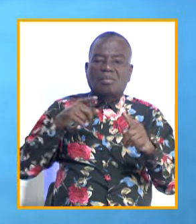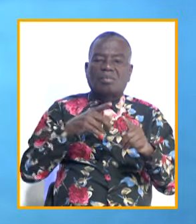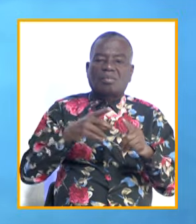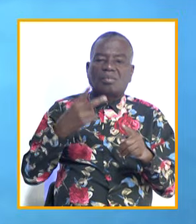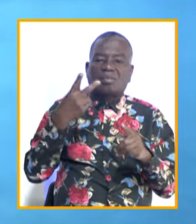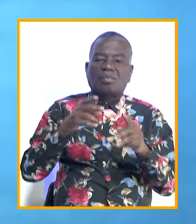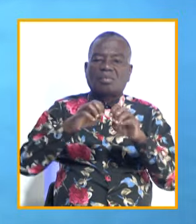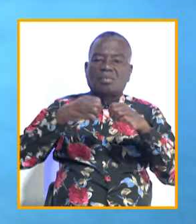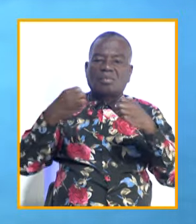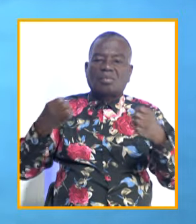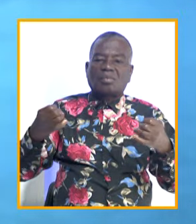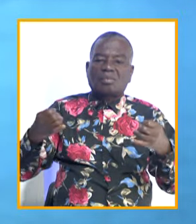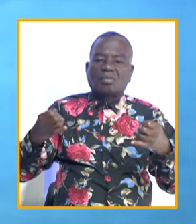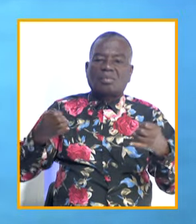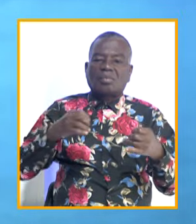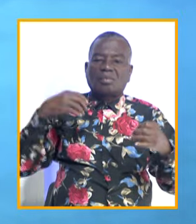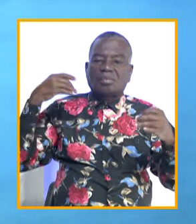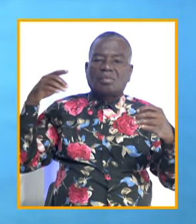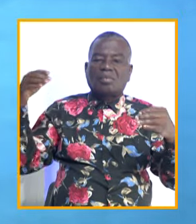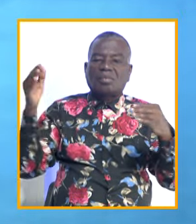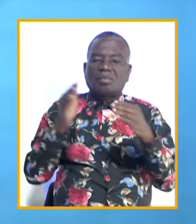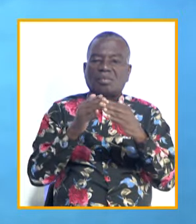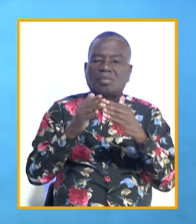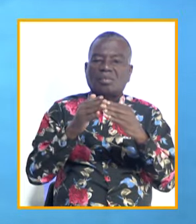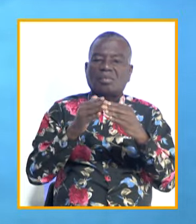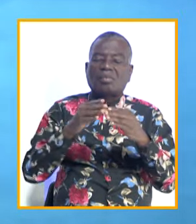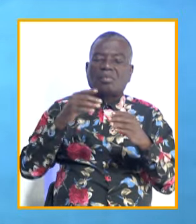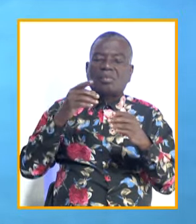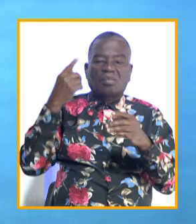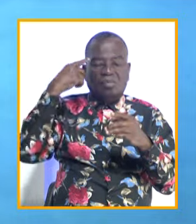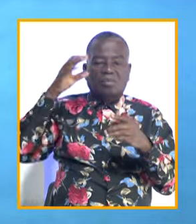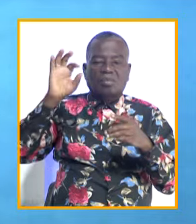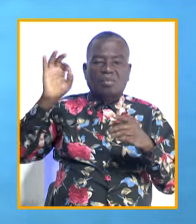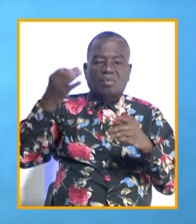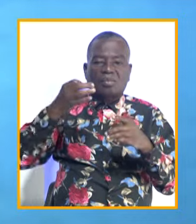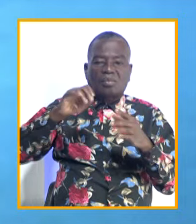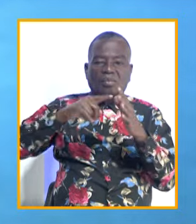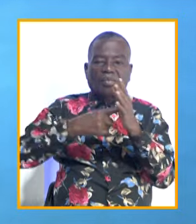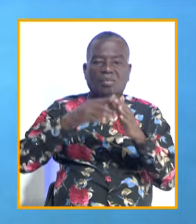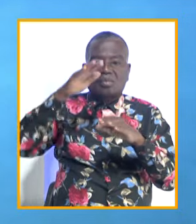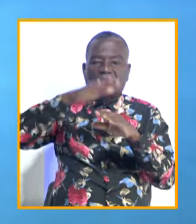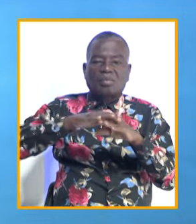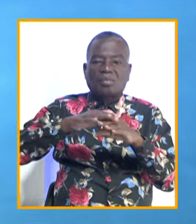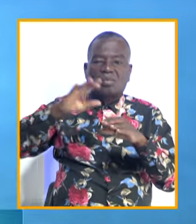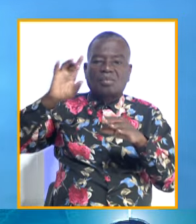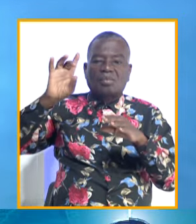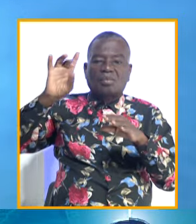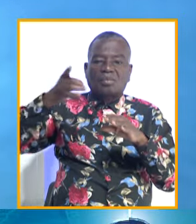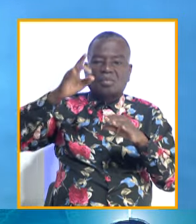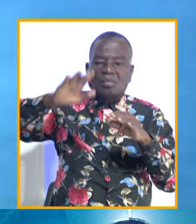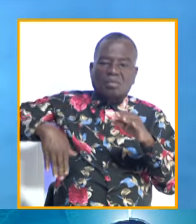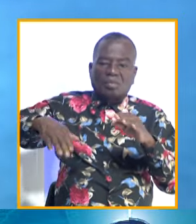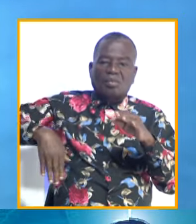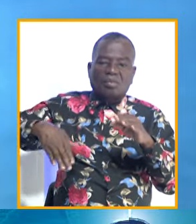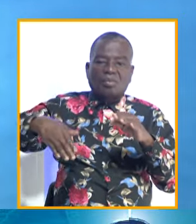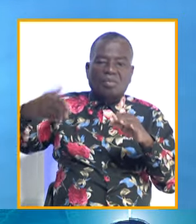deux équipes joueuses qui se retrouvent en Ligue 1 de Côte d'Ivoire pour la 9e fois. Sur les 8 derniers face-à-face, eh bien, 2 victoires